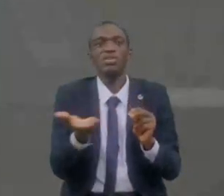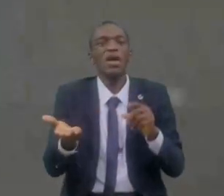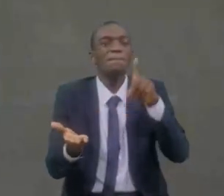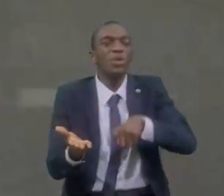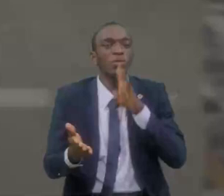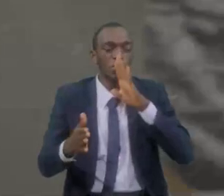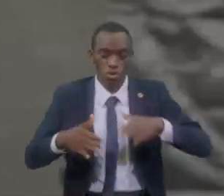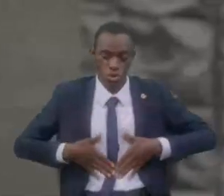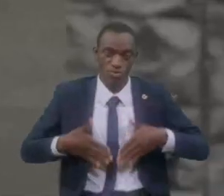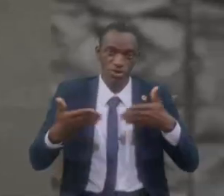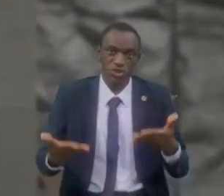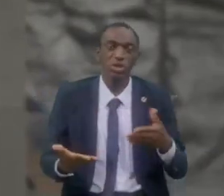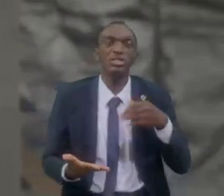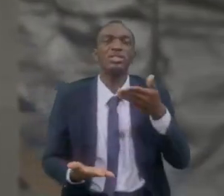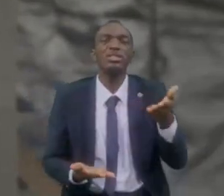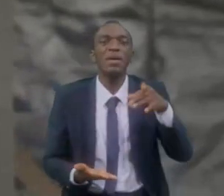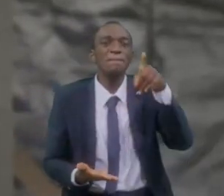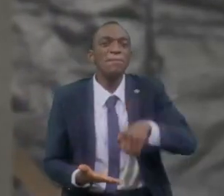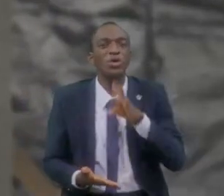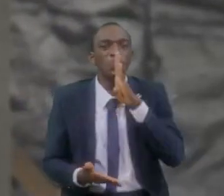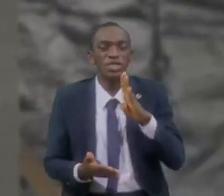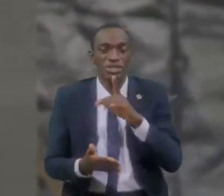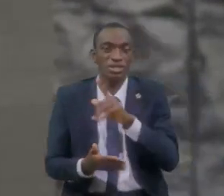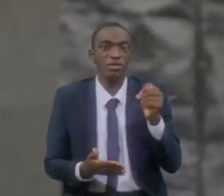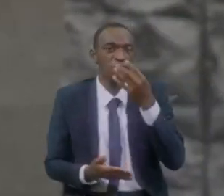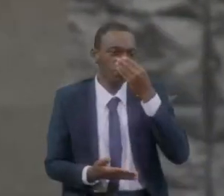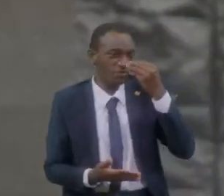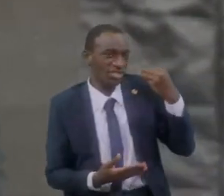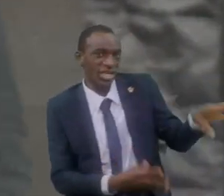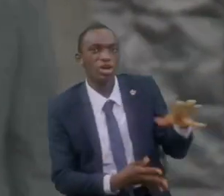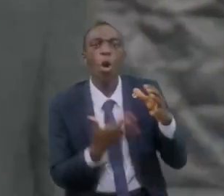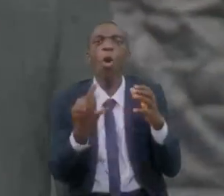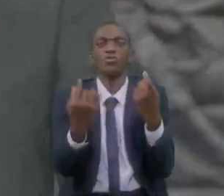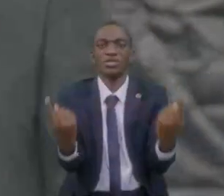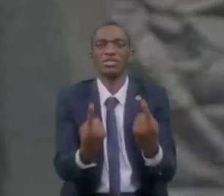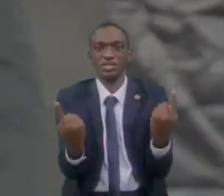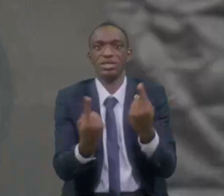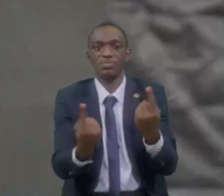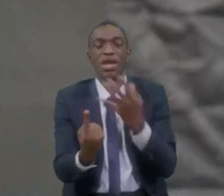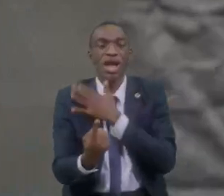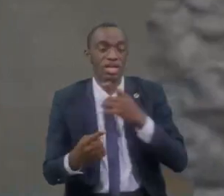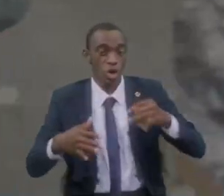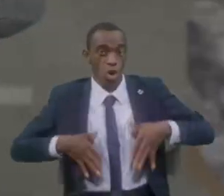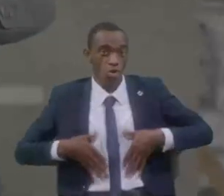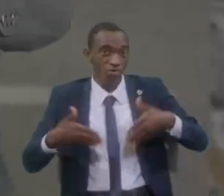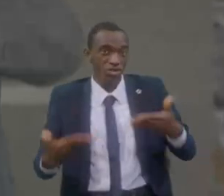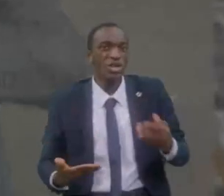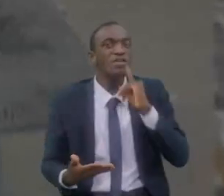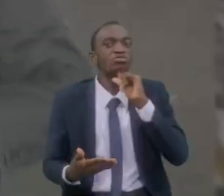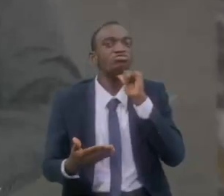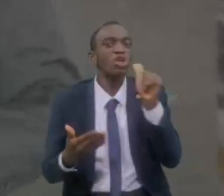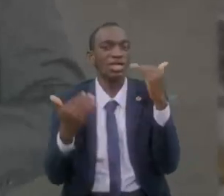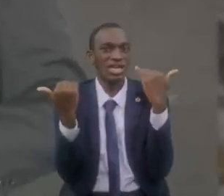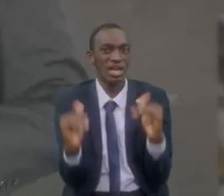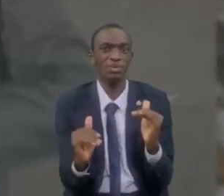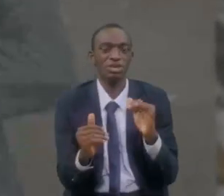confession. Et il faut l'abandon des péchés. Et la confession, ce n'est